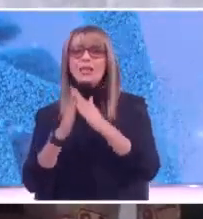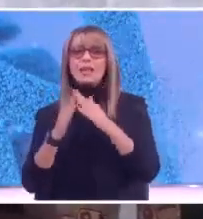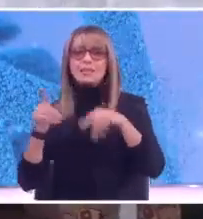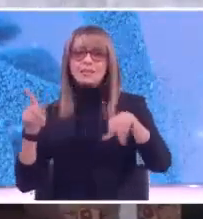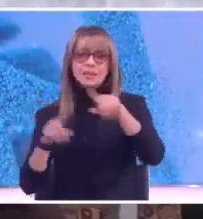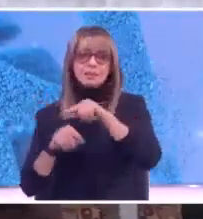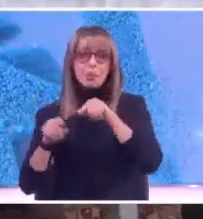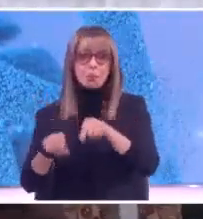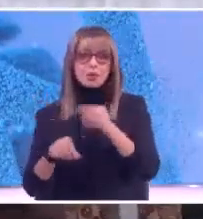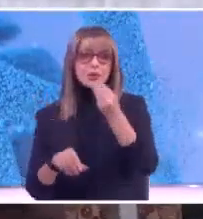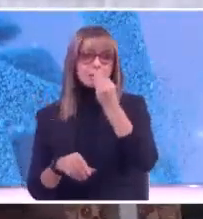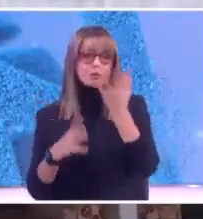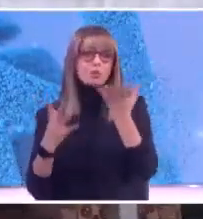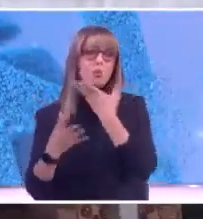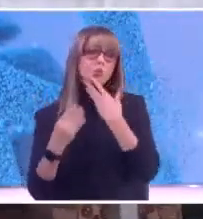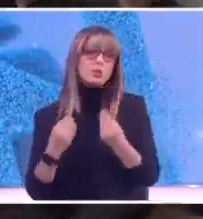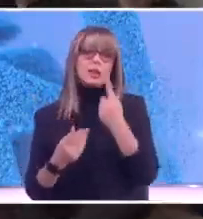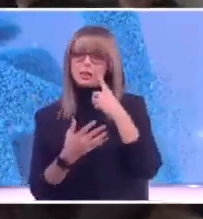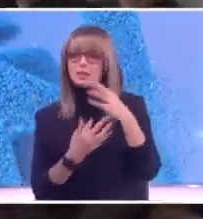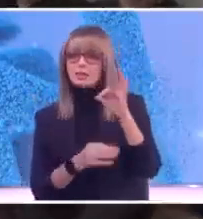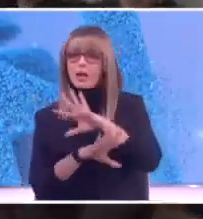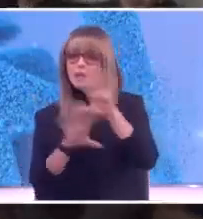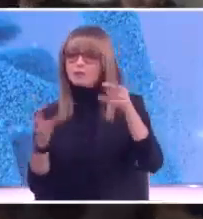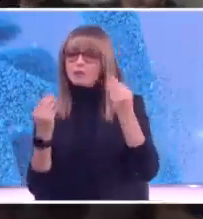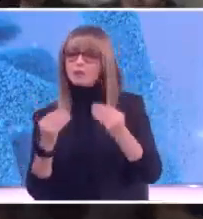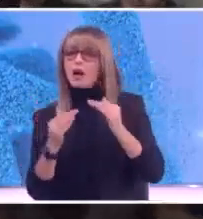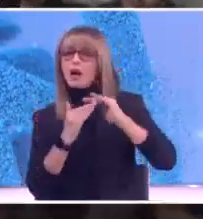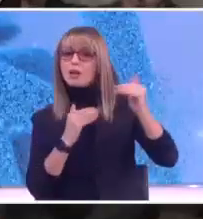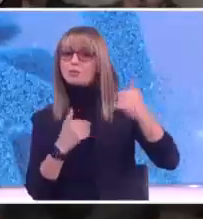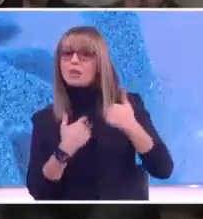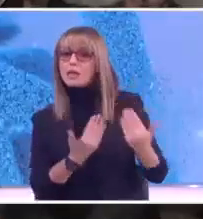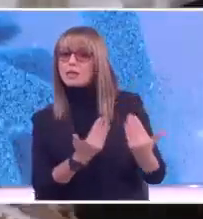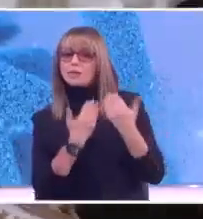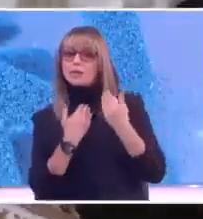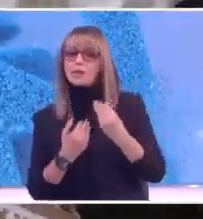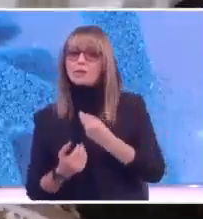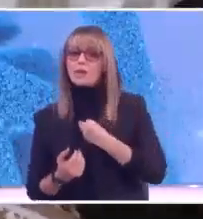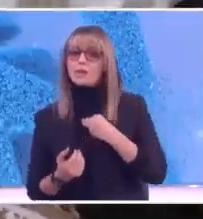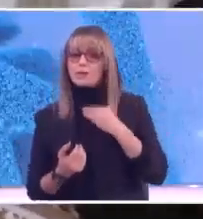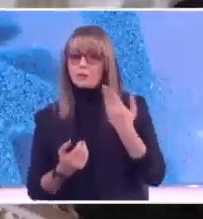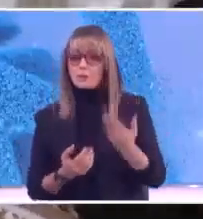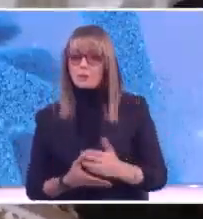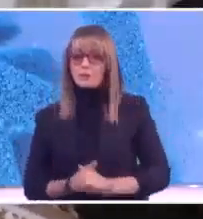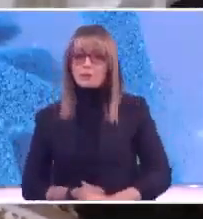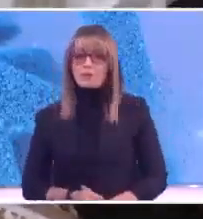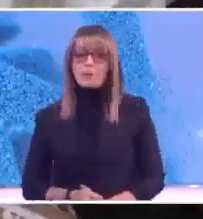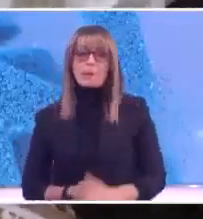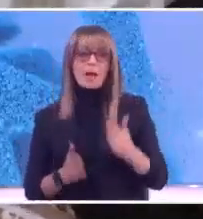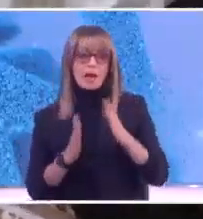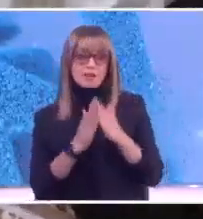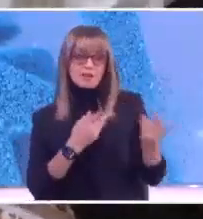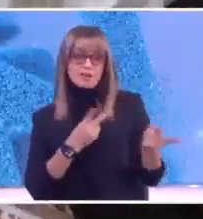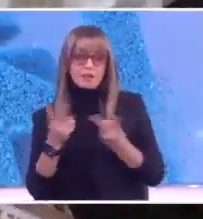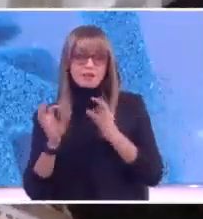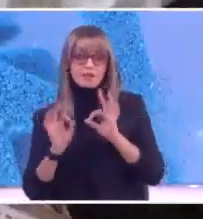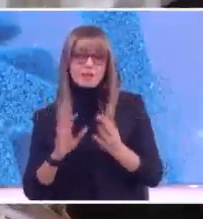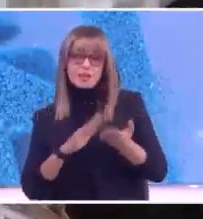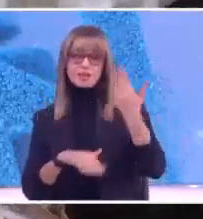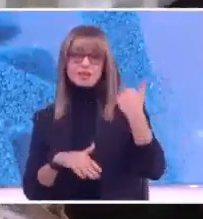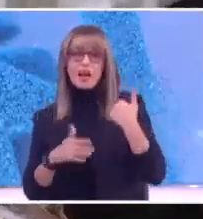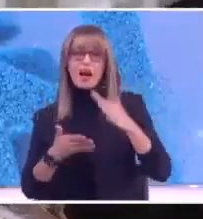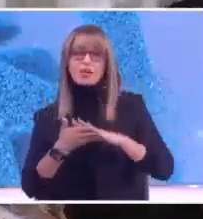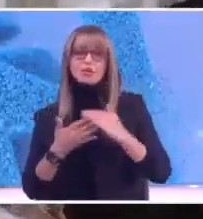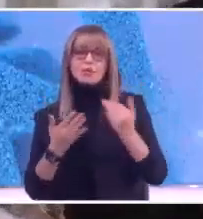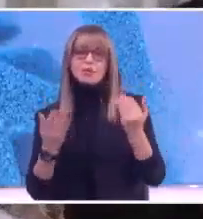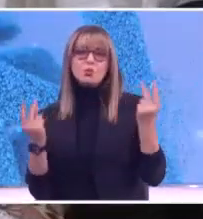Hakkari'nin yemekleri çok güzel, insanlar çok iyi. Halk bizi çok destekliyor, evlere davet ediyor. Geçenlerde arkadaşlarla düğüne